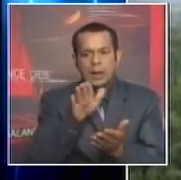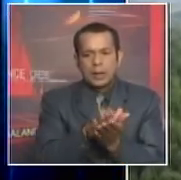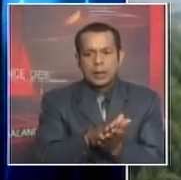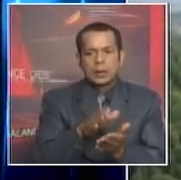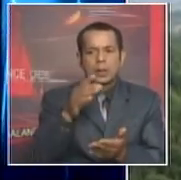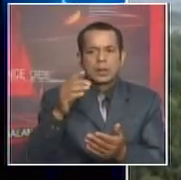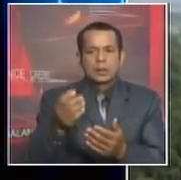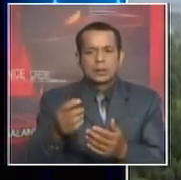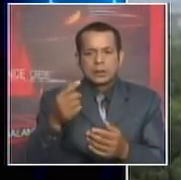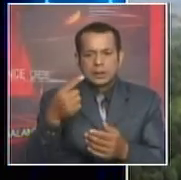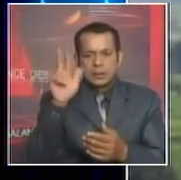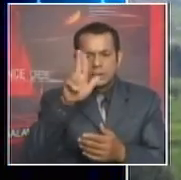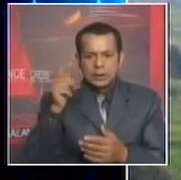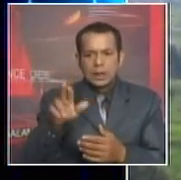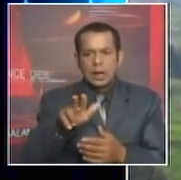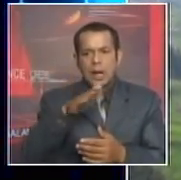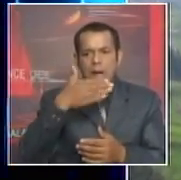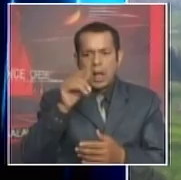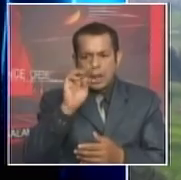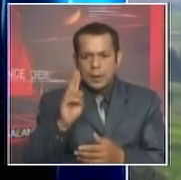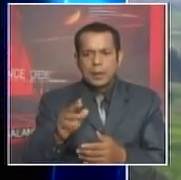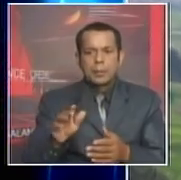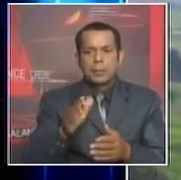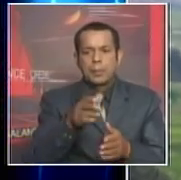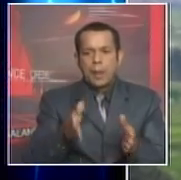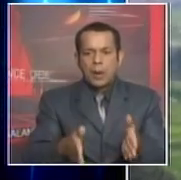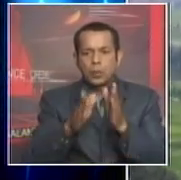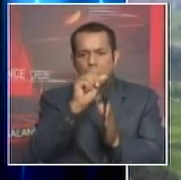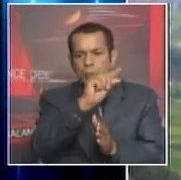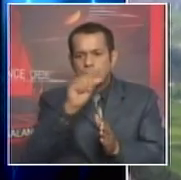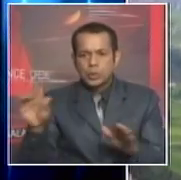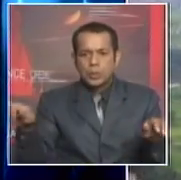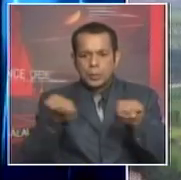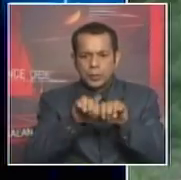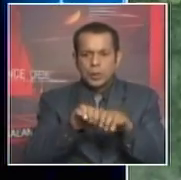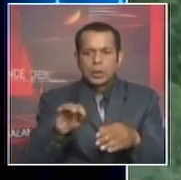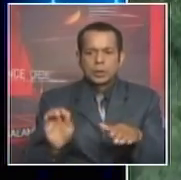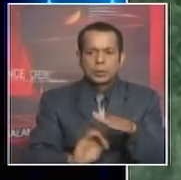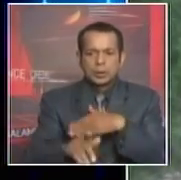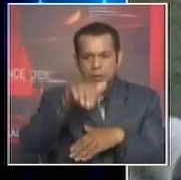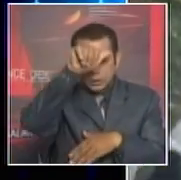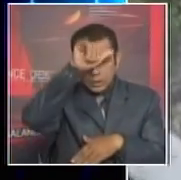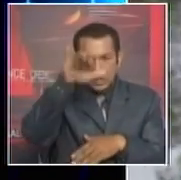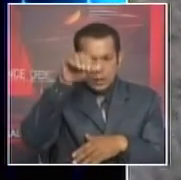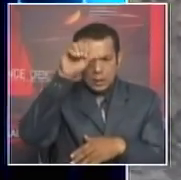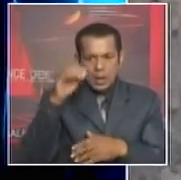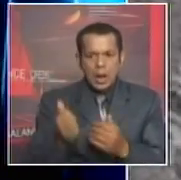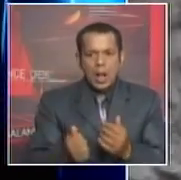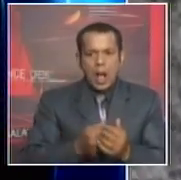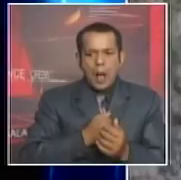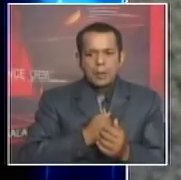अध्यक्ष इन्द्र लामाको भनाइ छ। लामाले बाटोको विषयमा सम्बन्धित निकायलाई समिति नै गएर जानकारी दिँदा दिँदा